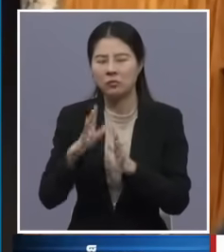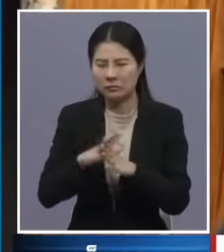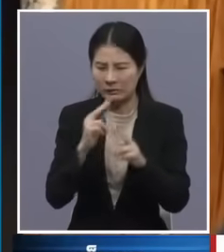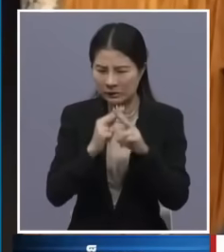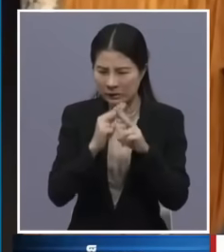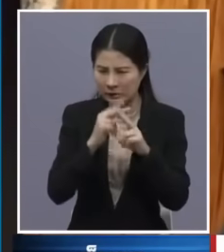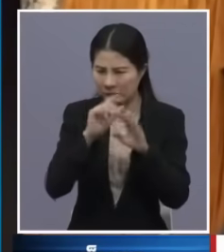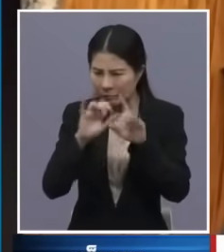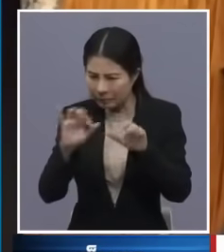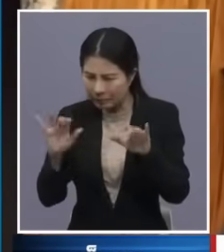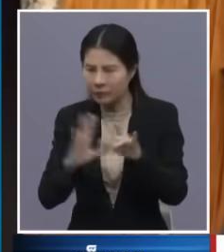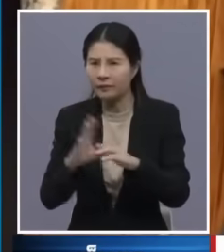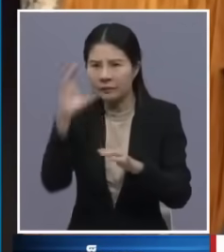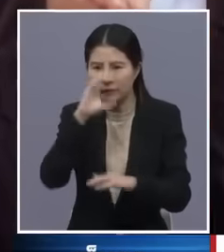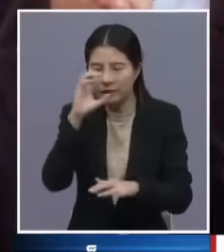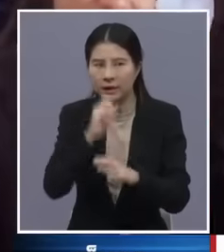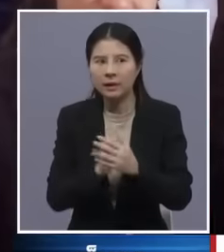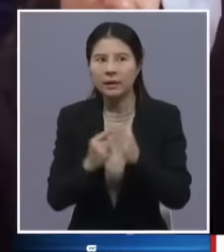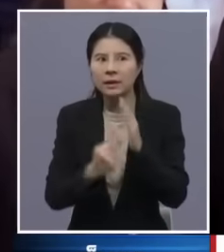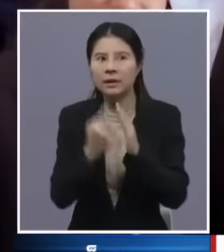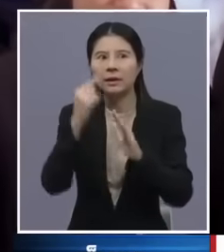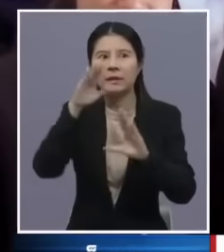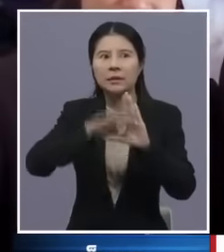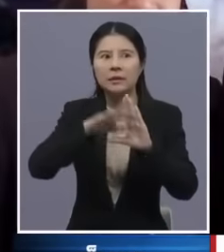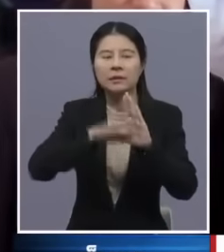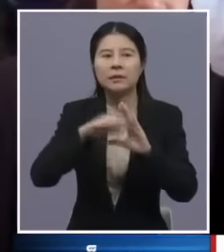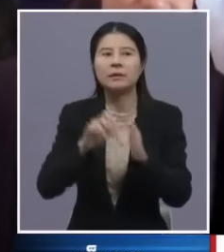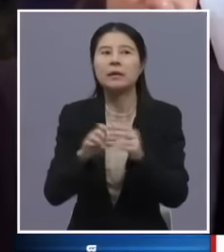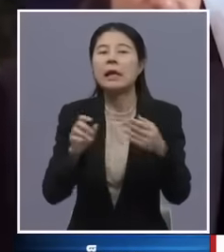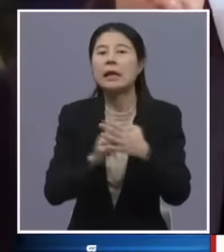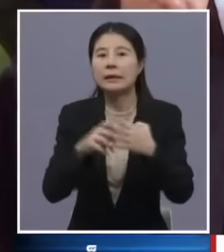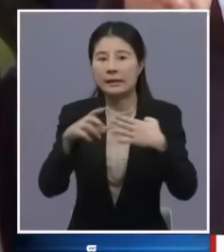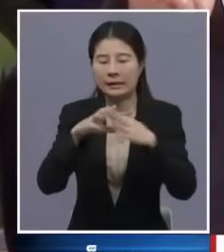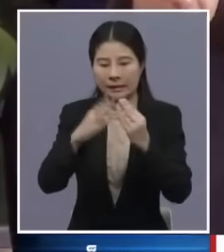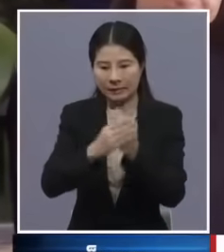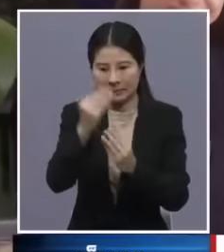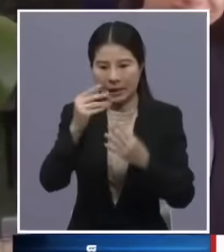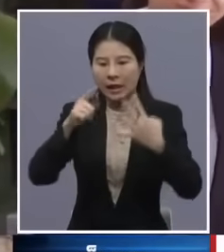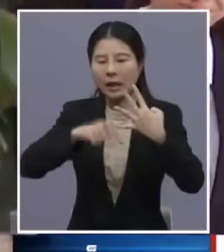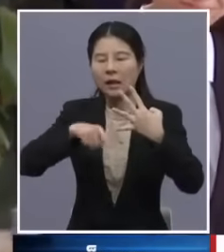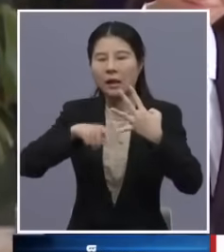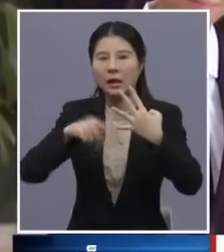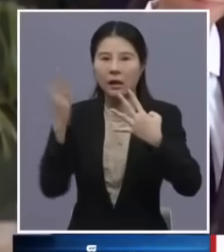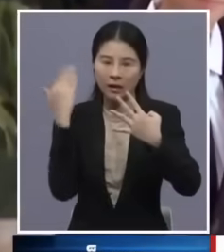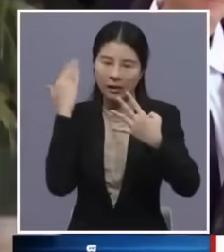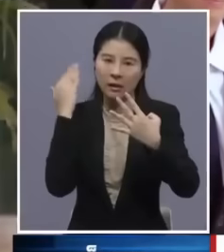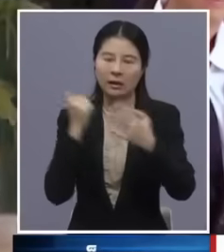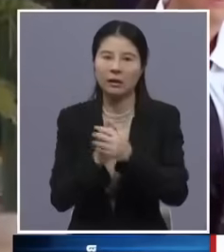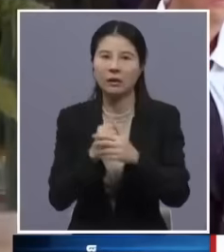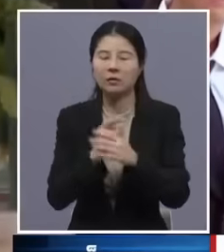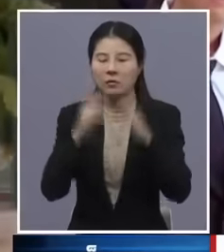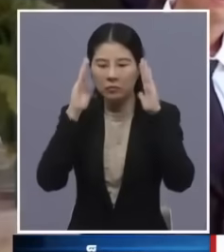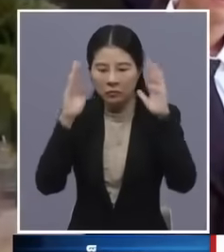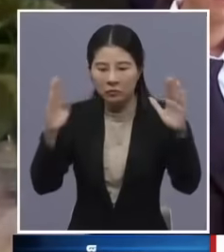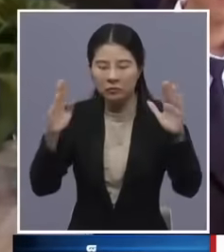Google Trend ด้วยสูงสุดตั้งแต่วันประกาศลงเมื่อปลายสัปดาห์ที่ผ่านมานะฮะเรามีโอกาสสัมภาษณ์คุณวัฒนยาบุญนาคถึงวิสัยทัศน์